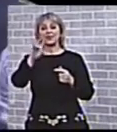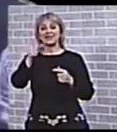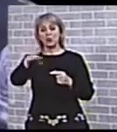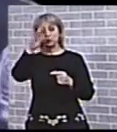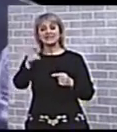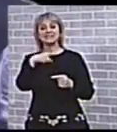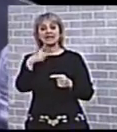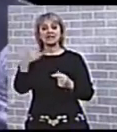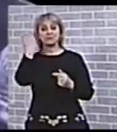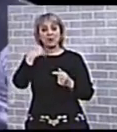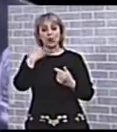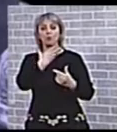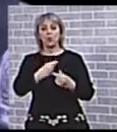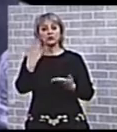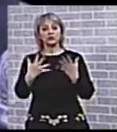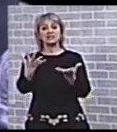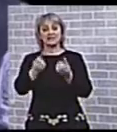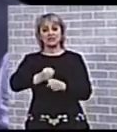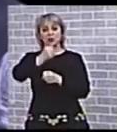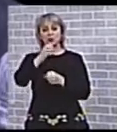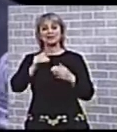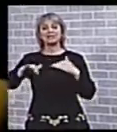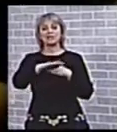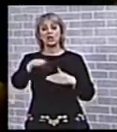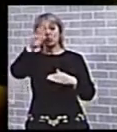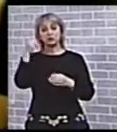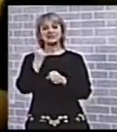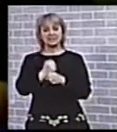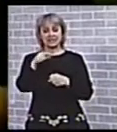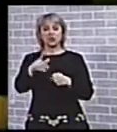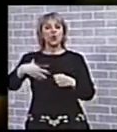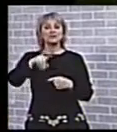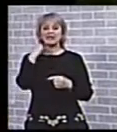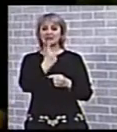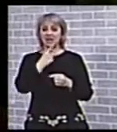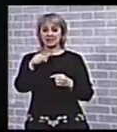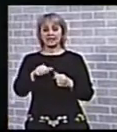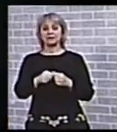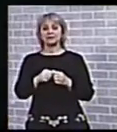Мужик сказал: «Сбрею бороду, если возьмем кубок страны». Мужик сделал у всех на глазах.